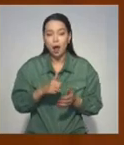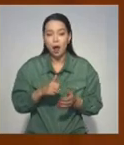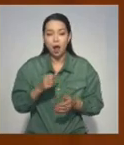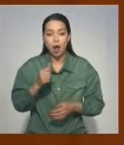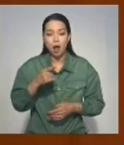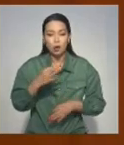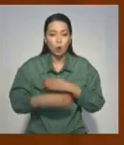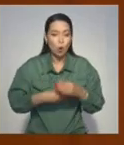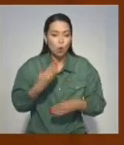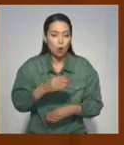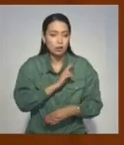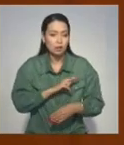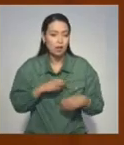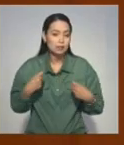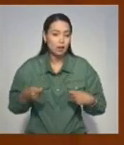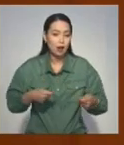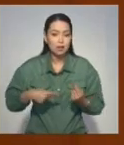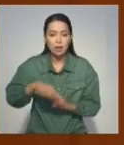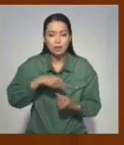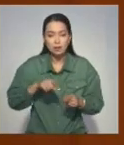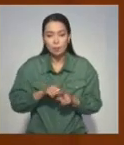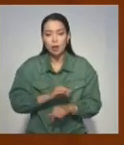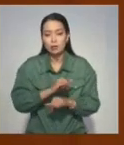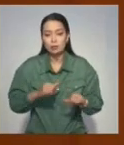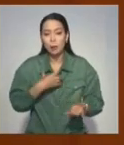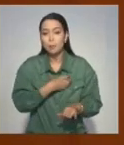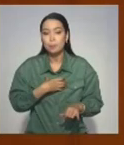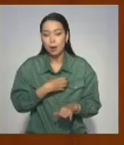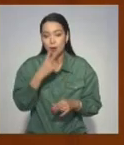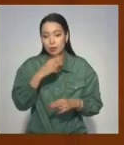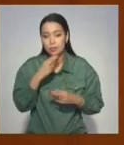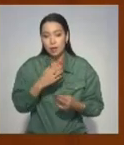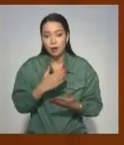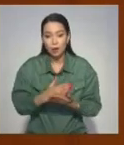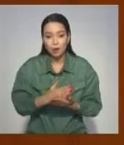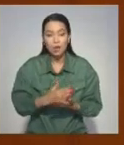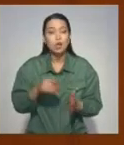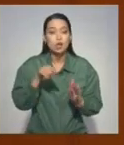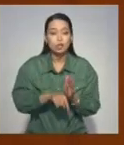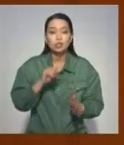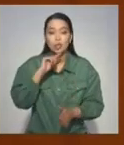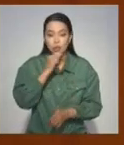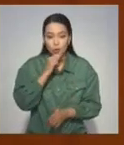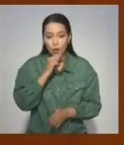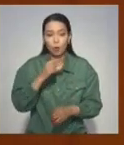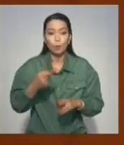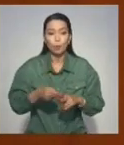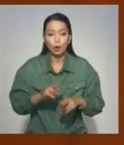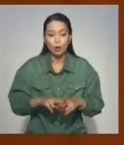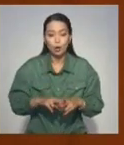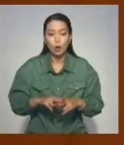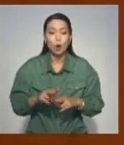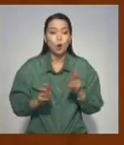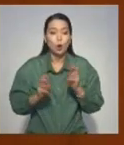кешенін және сауда-саттықты дамыту негізгі басымдықтың бірі. Ішкі нарықты өз